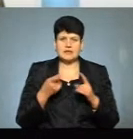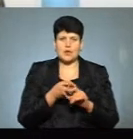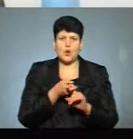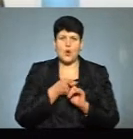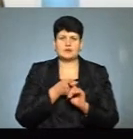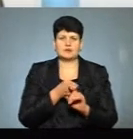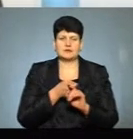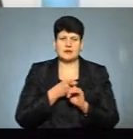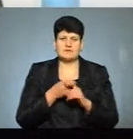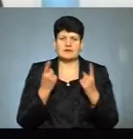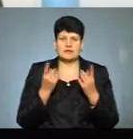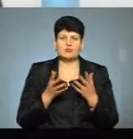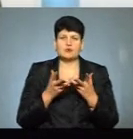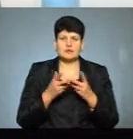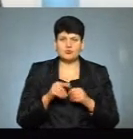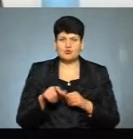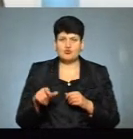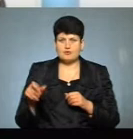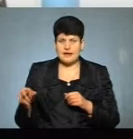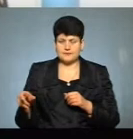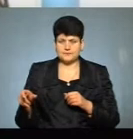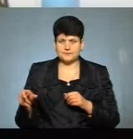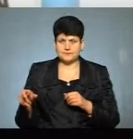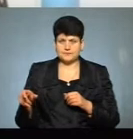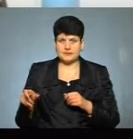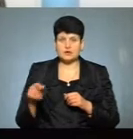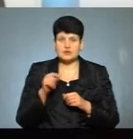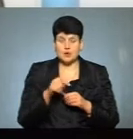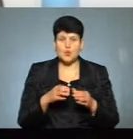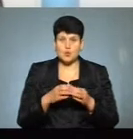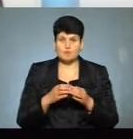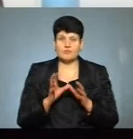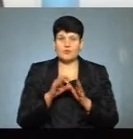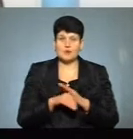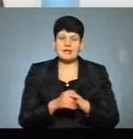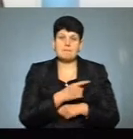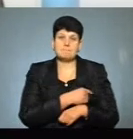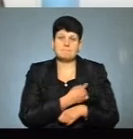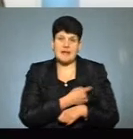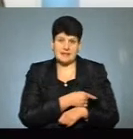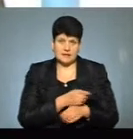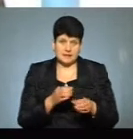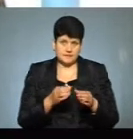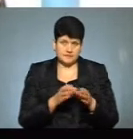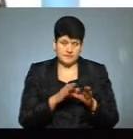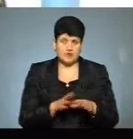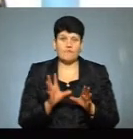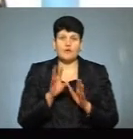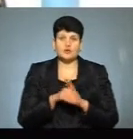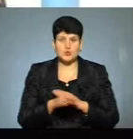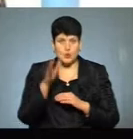з великою кількістю людей. До цієї групи належать медики, належать